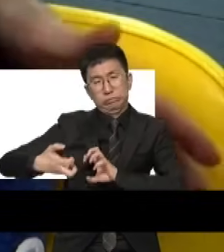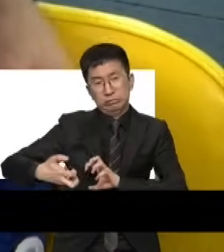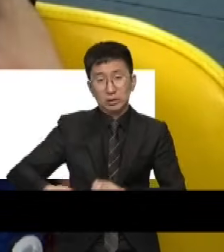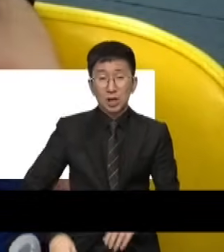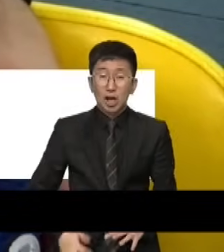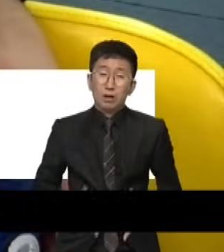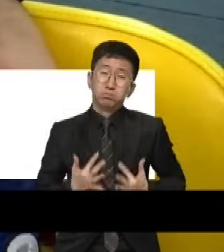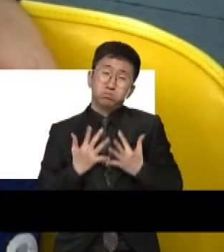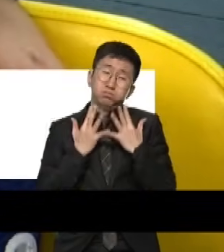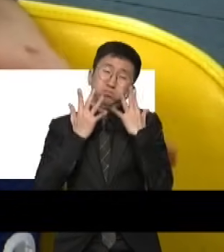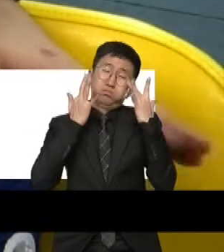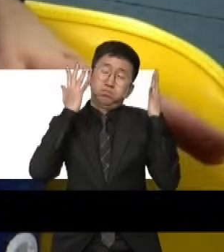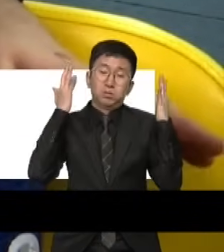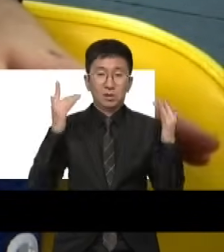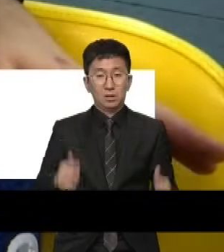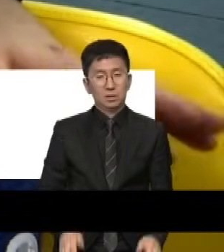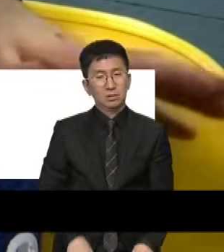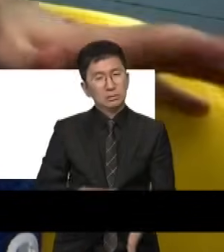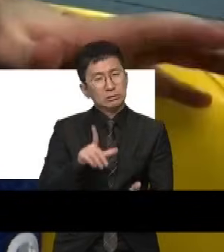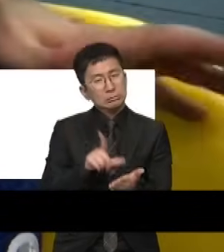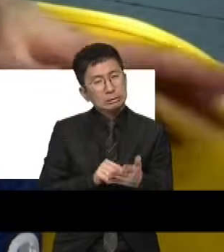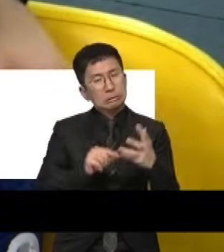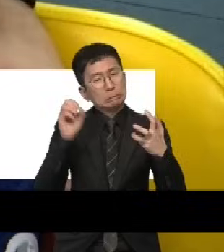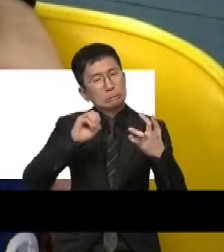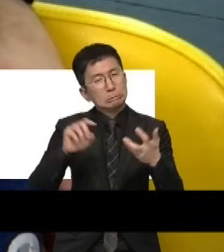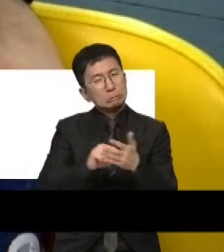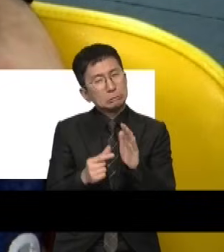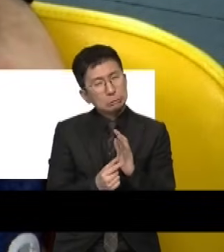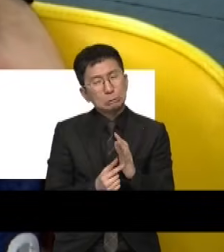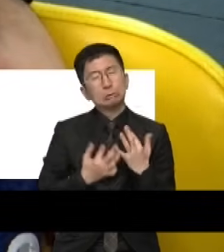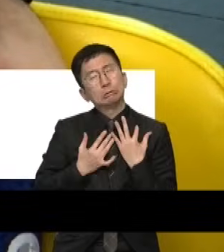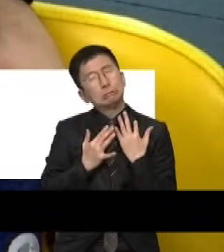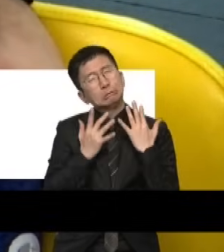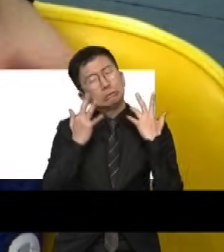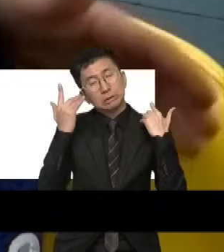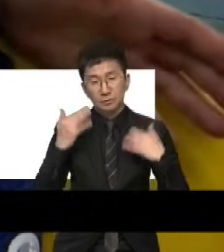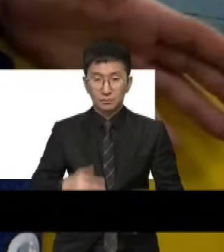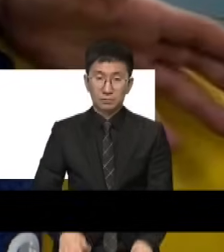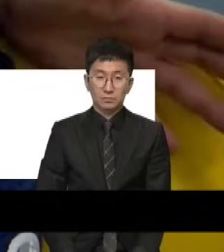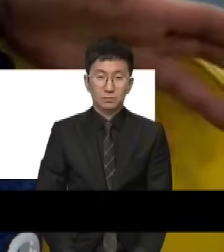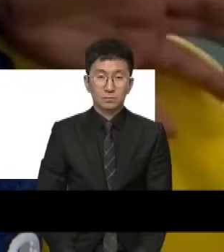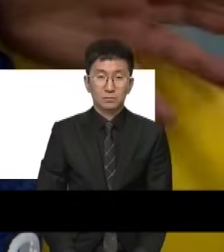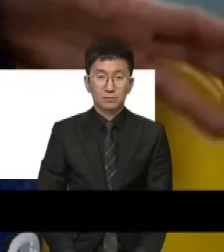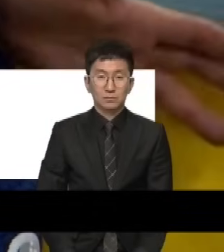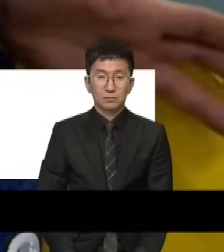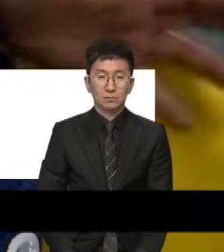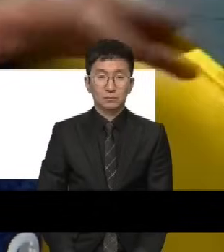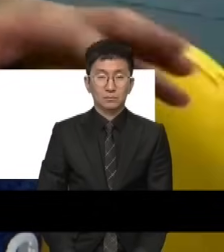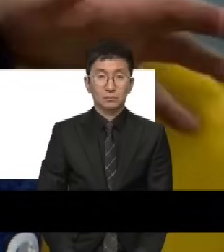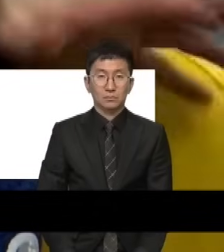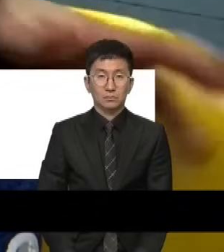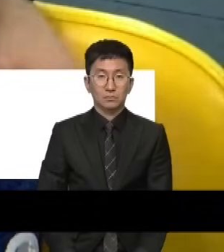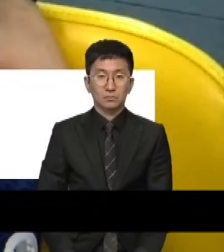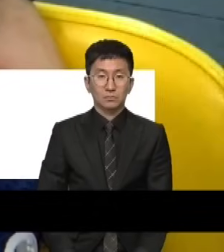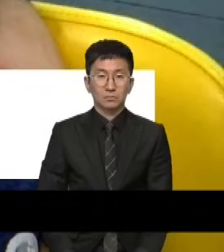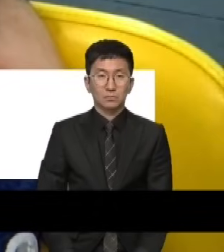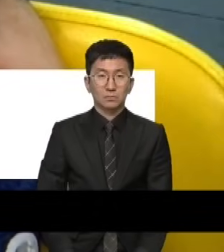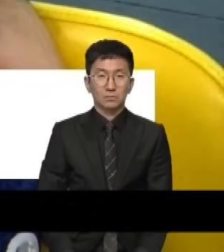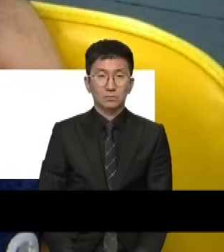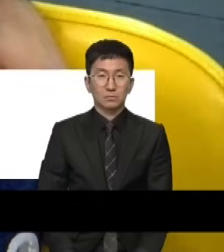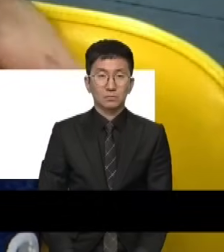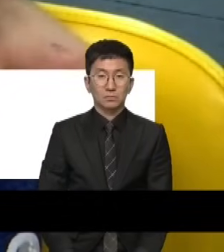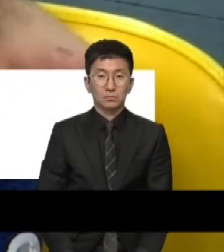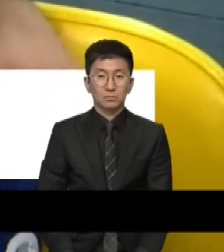були опіки, там відносно 80 загальному відсотків опіків, там 40 зовнішніх і десь приблизно